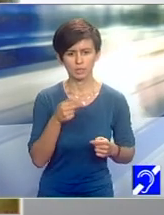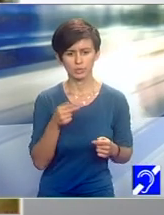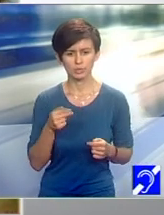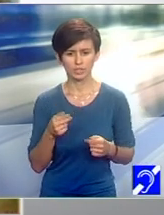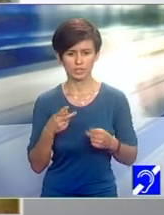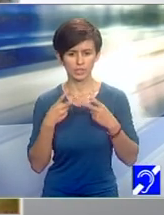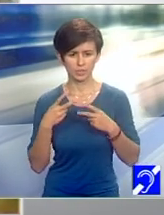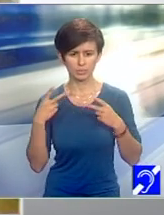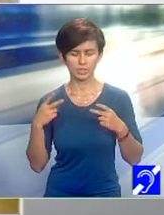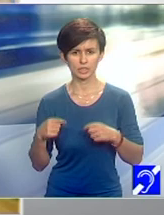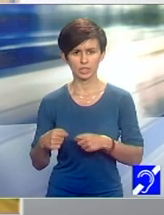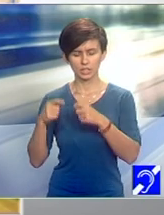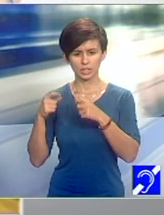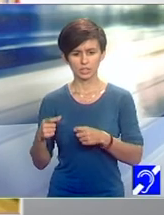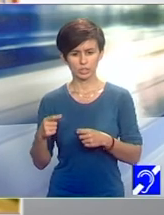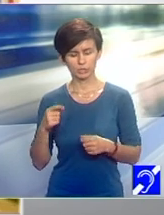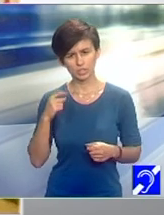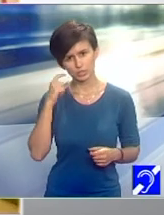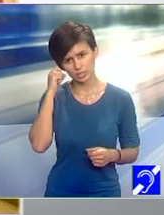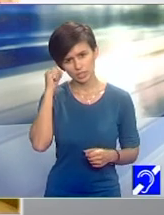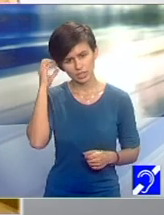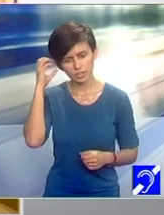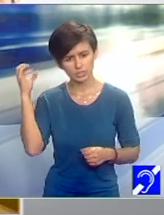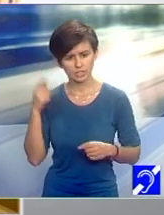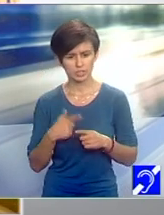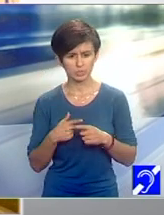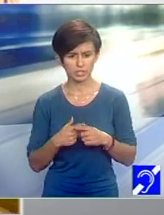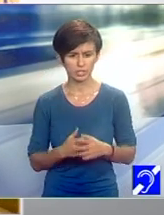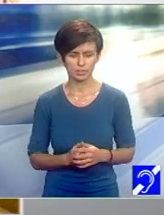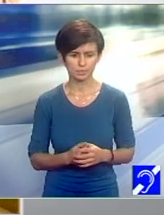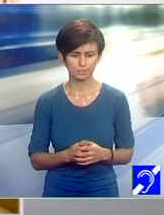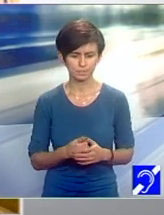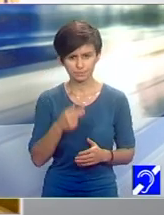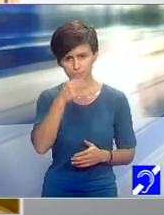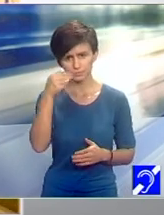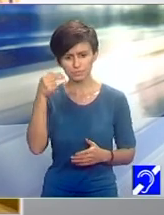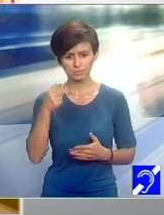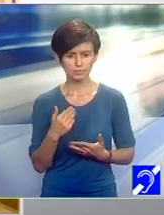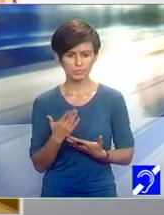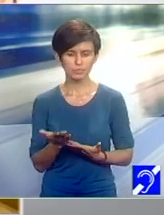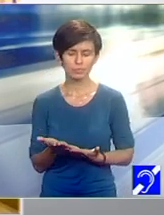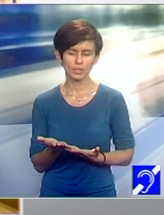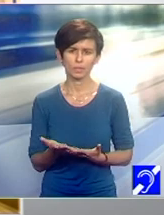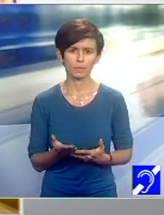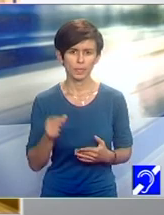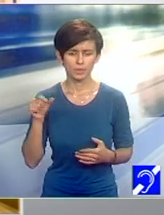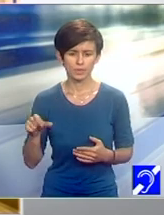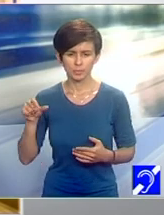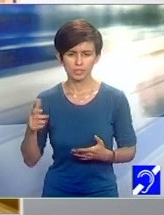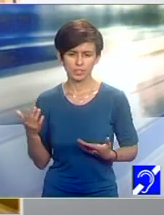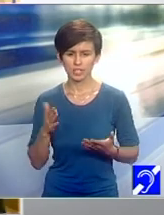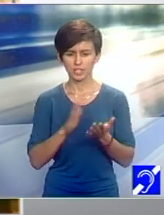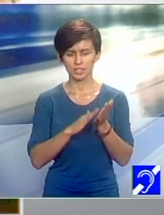și ingineriei materialelor. Un titlu de doctor honoris causa se acordă unor persoane care dovedesc în profesia